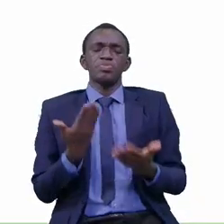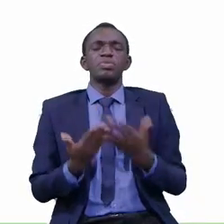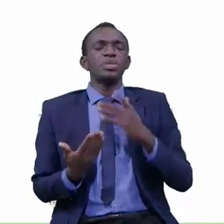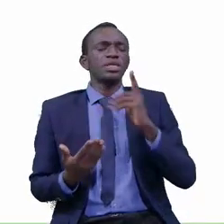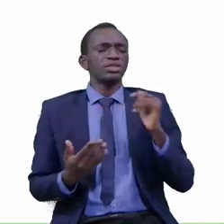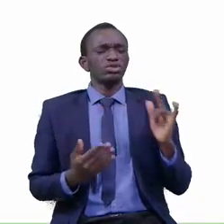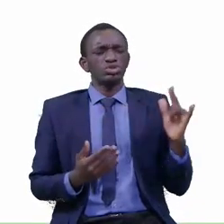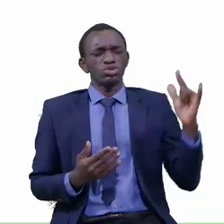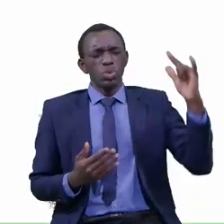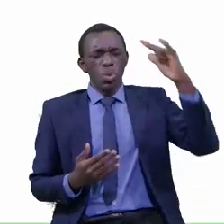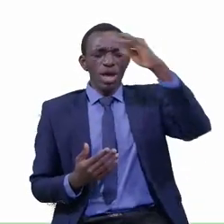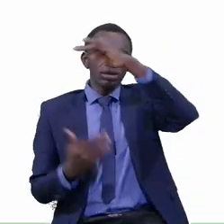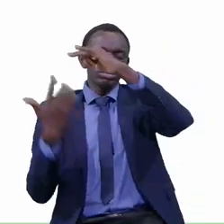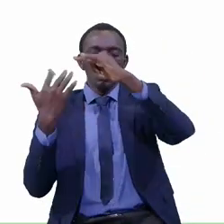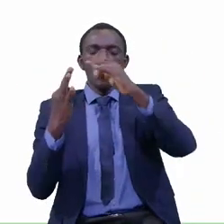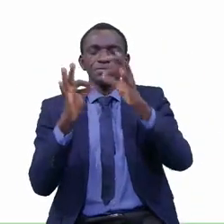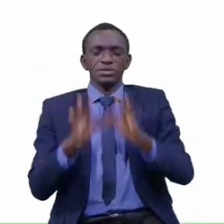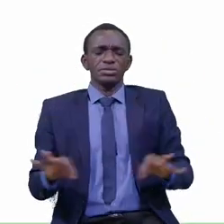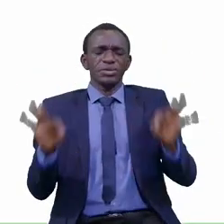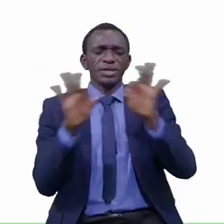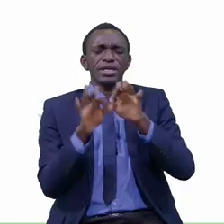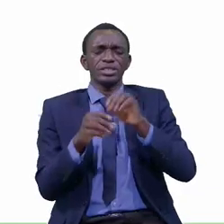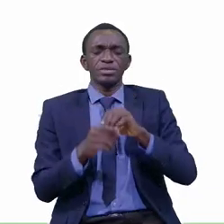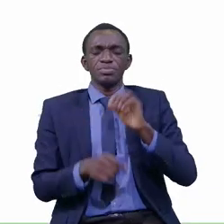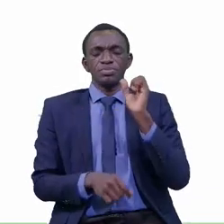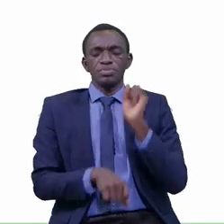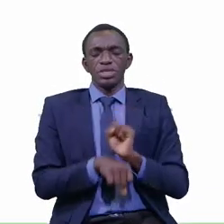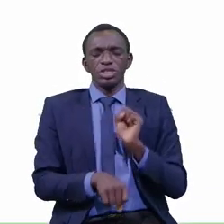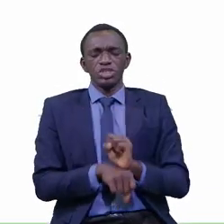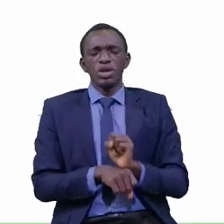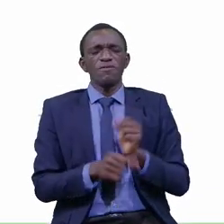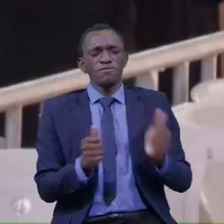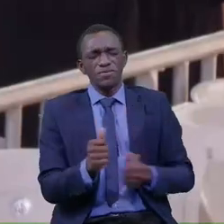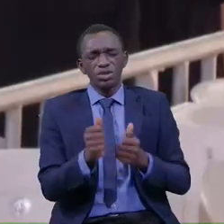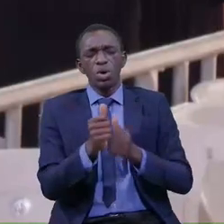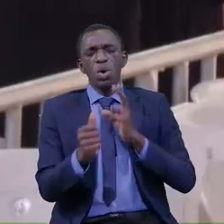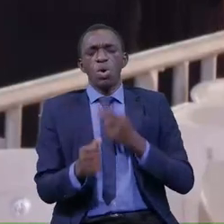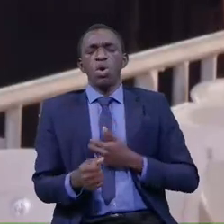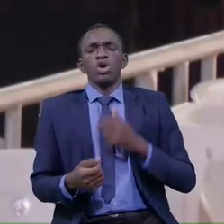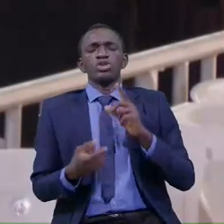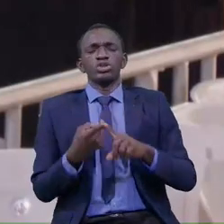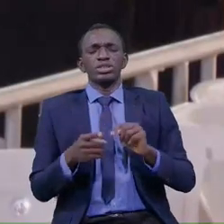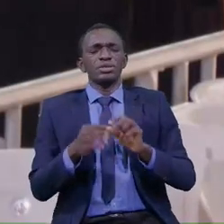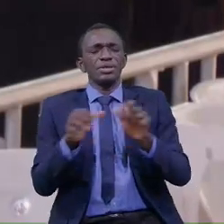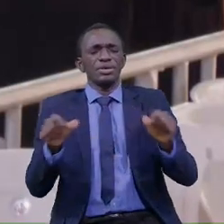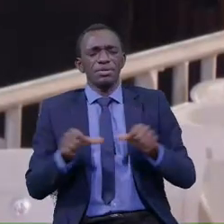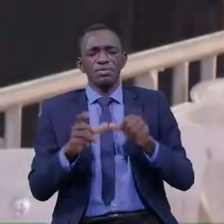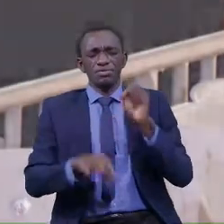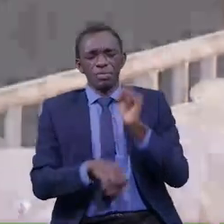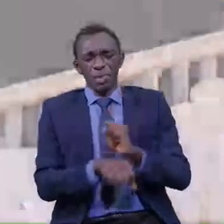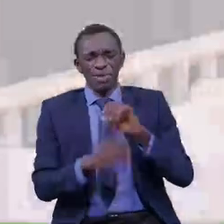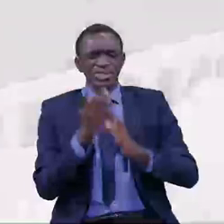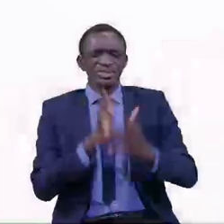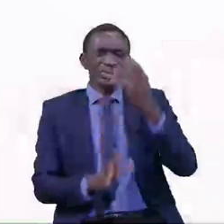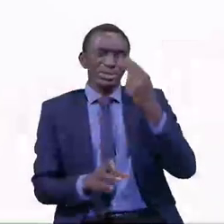Que l'envol de l'importance dans le ministère accompagne chacun sur le champ de mission.